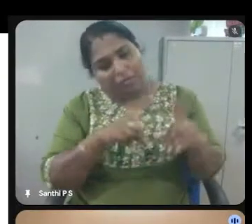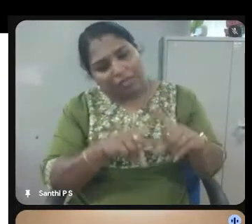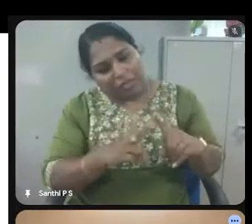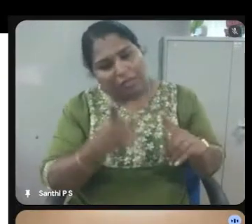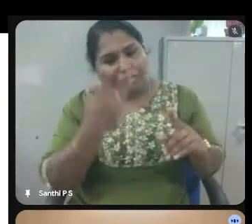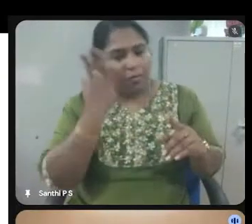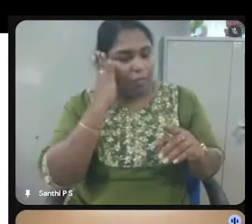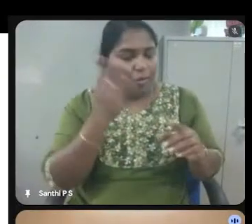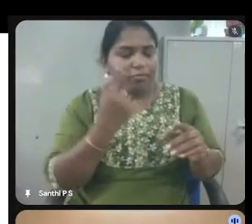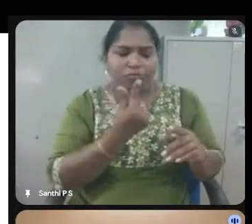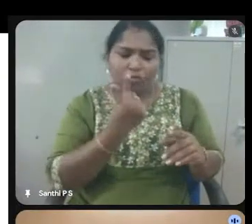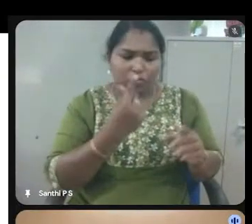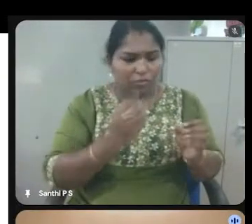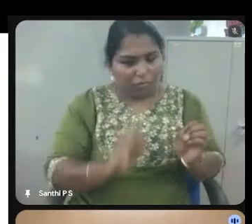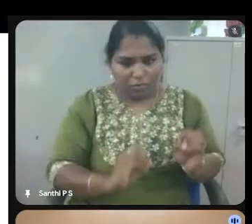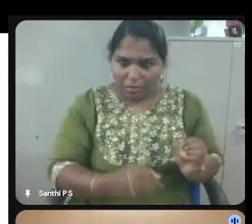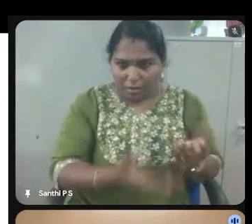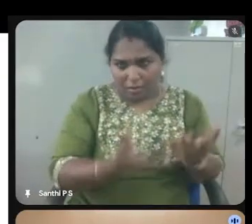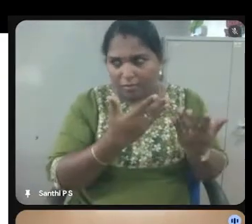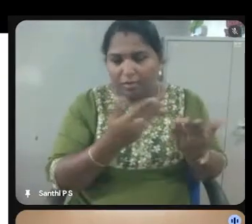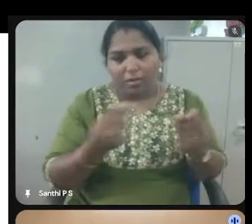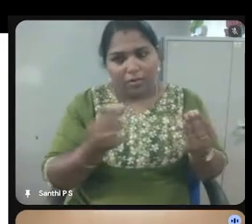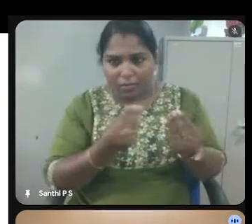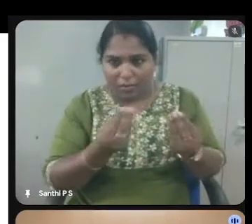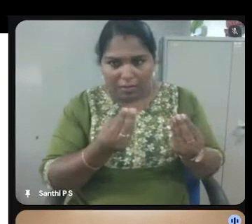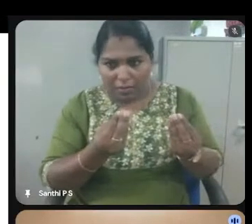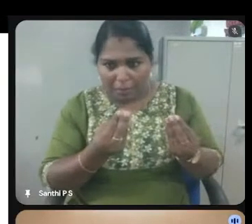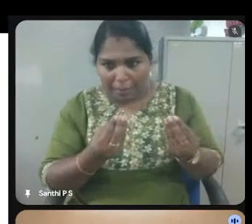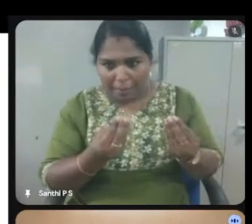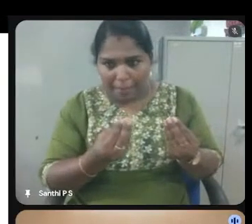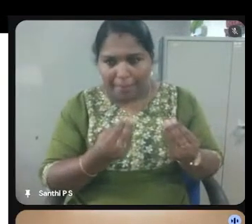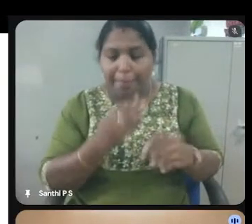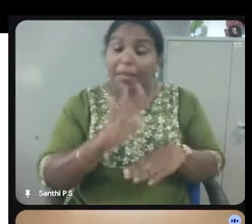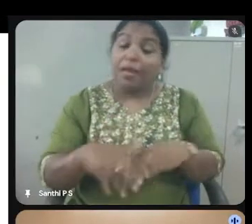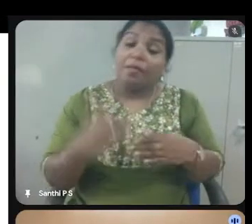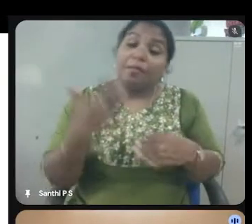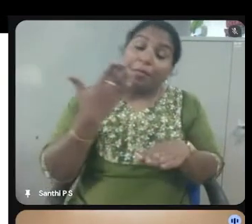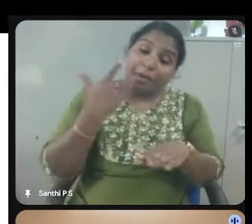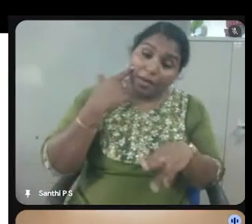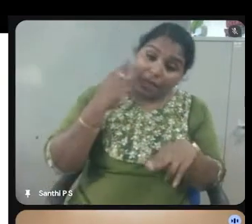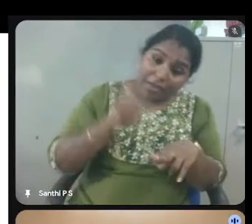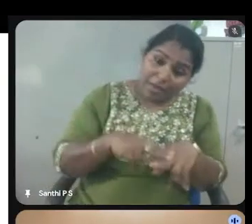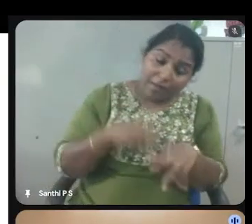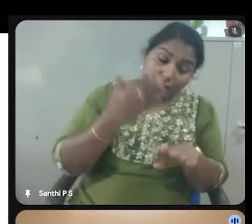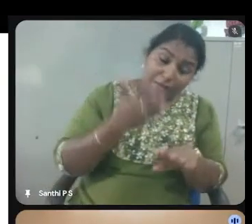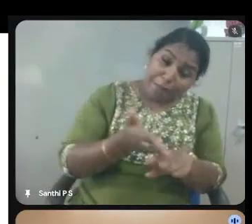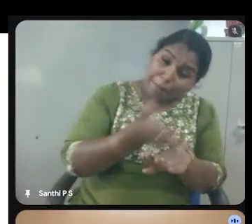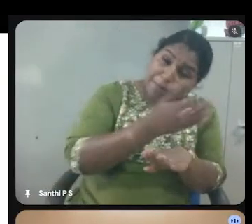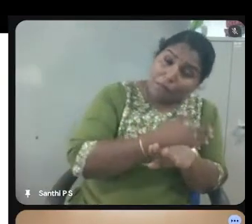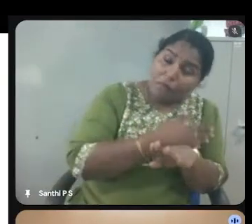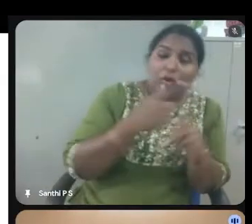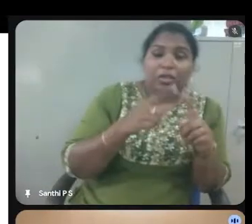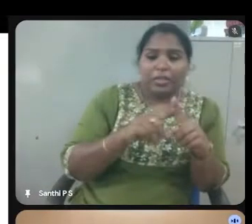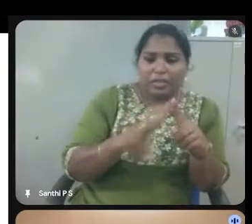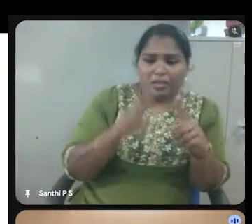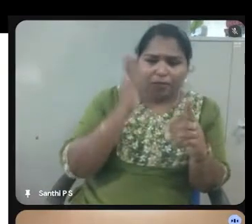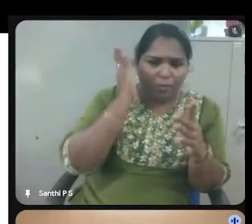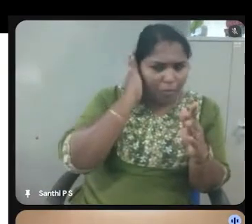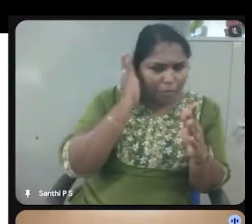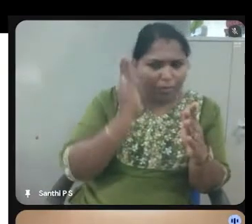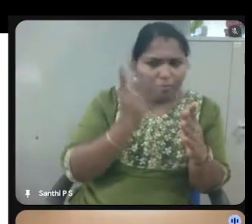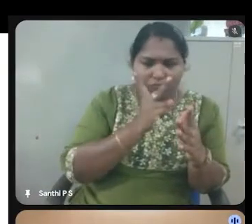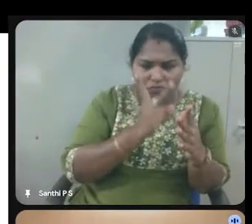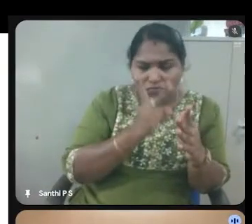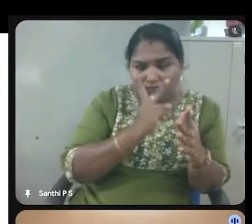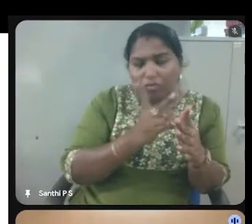ഉപയോഗിക്കുന്ന കുട്ടികളുണ്ട്. അപ്പം അങ്ങനെ, അതായത് നേരത്തെ സ്ക്രീൻ ടൈം കുറഞ്ഞുകയാണ് എന്നുണ്ടെങ്കിൽ കുട്ടികൾക്ക് ലാംഗ്വേജ്